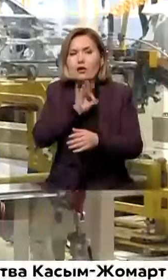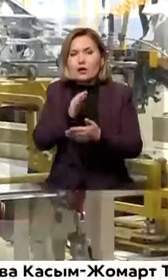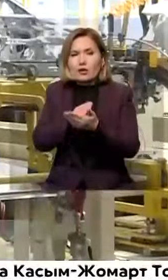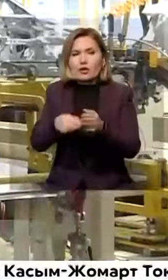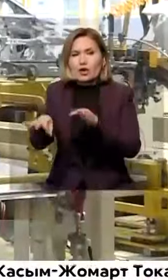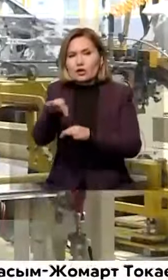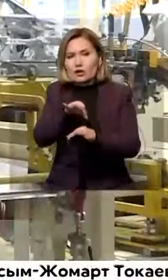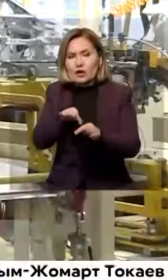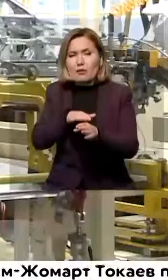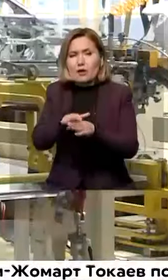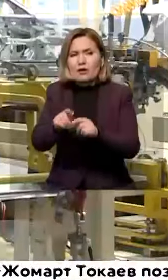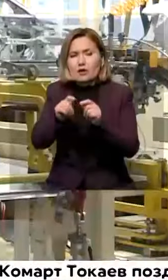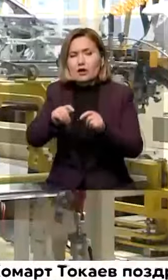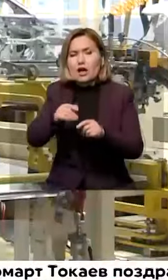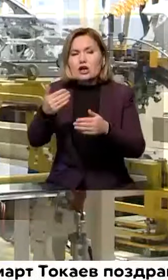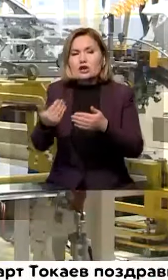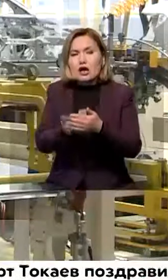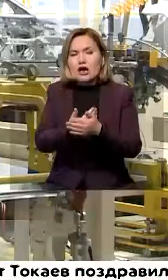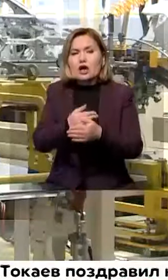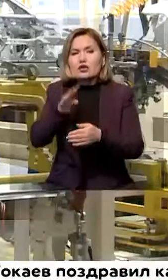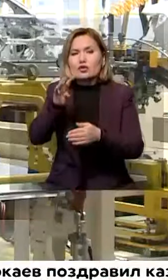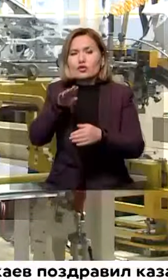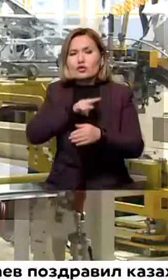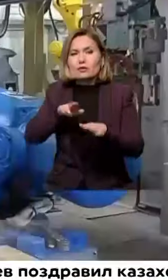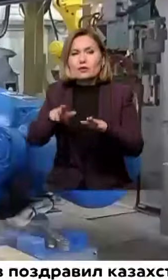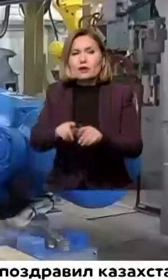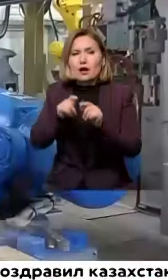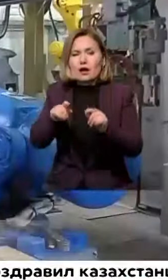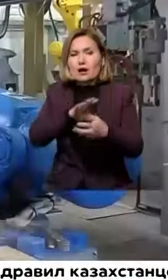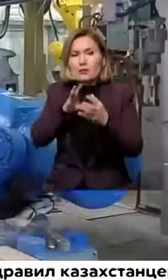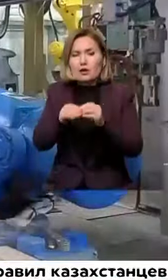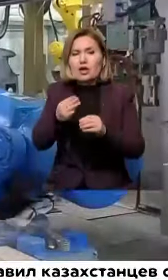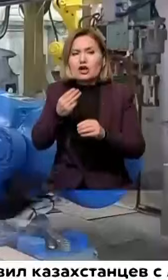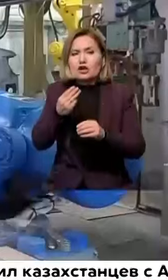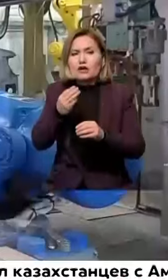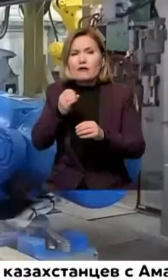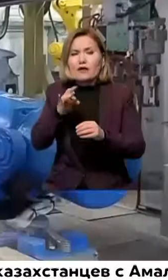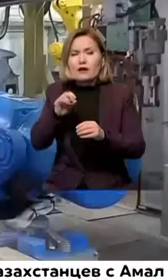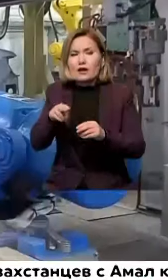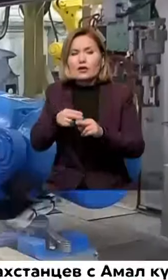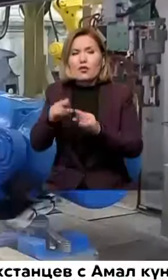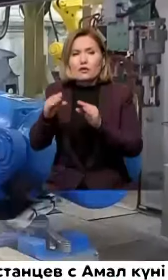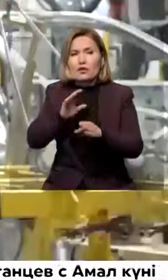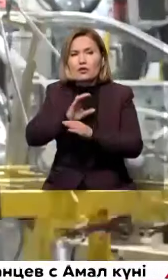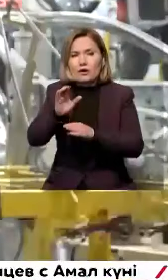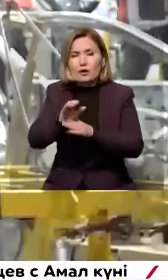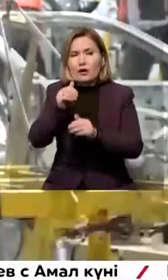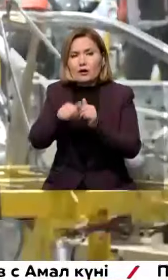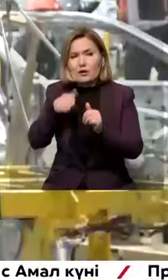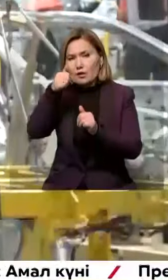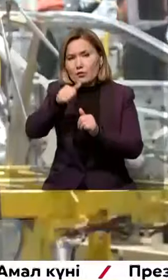іске қосудың арқасында жаңа 400-ге жуық жұмыс орындары ашылып отыр. Chevrolet Onix брендінің автокөлік өндірісі